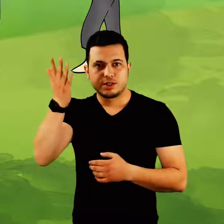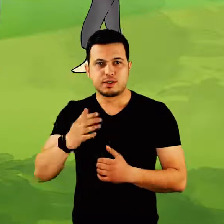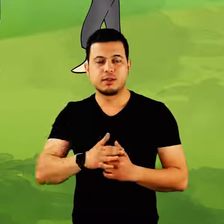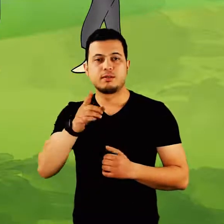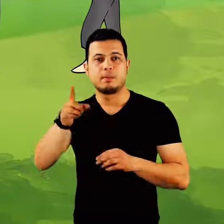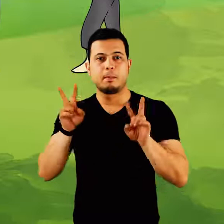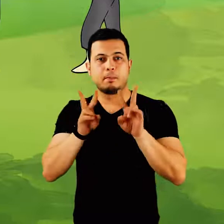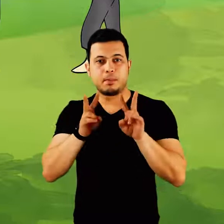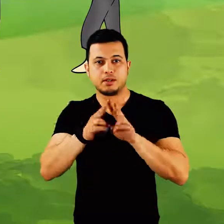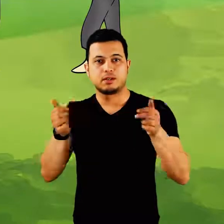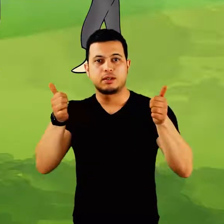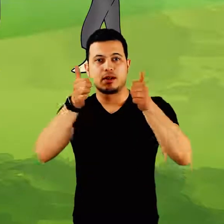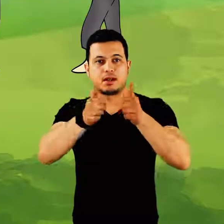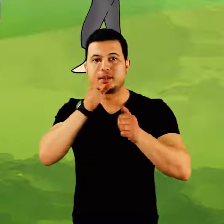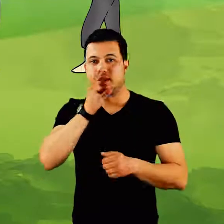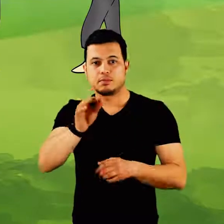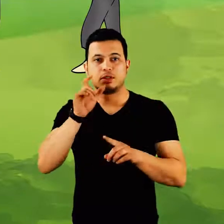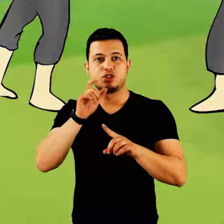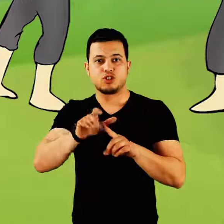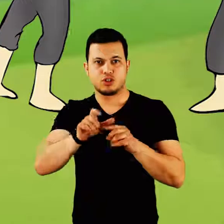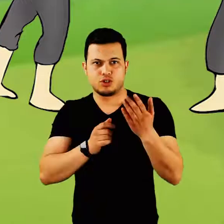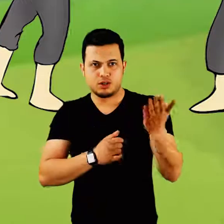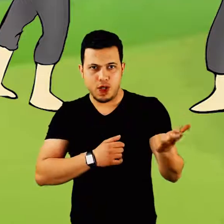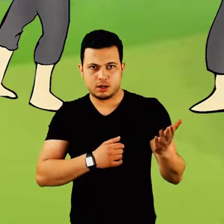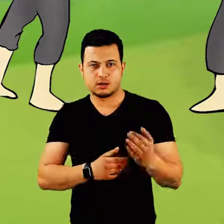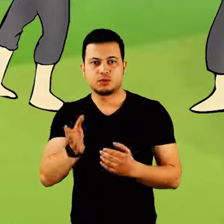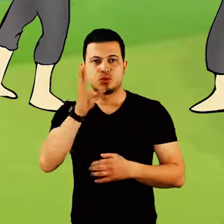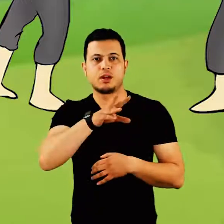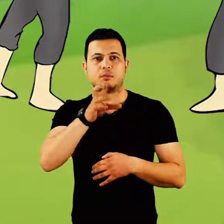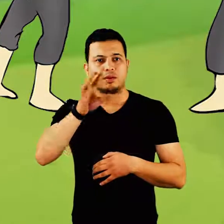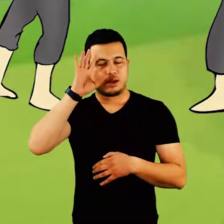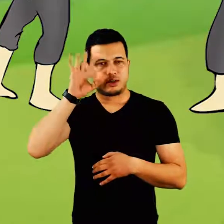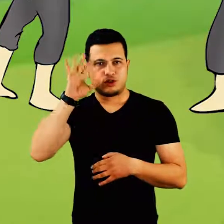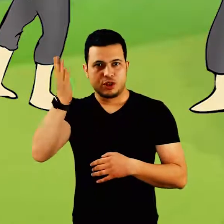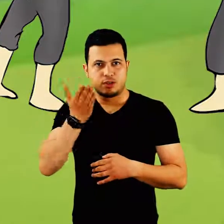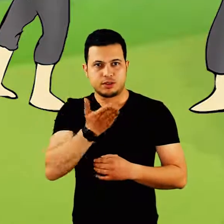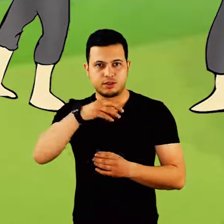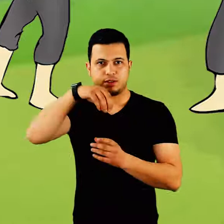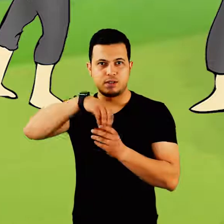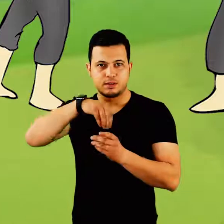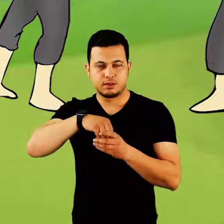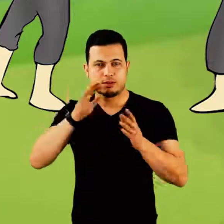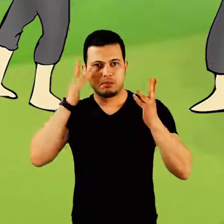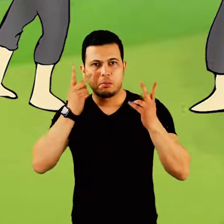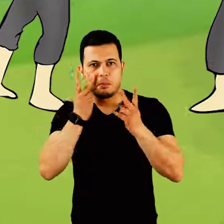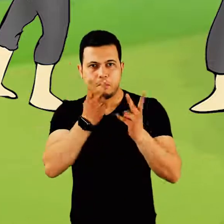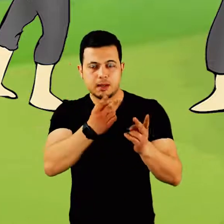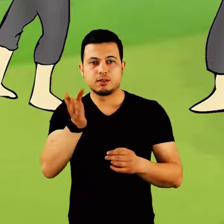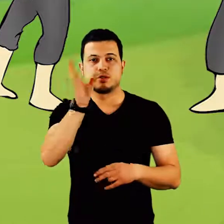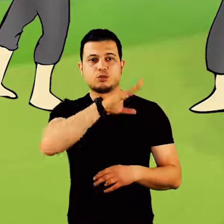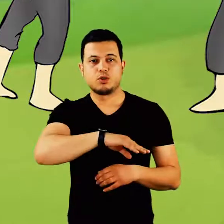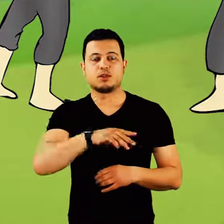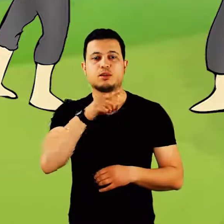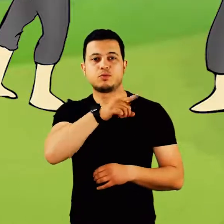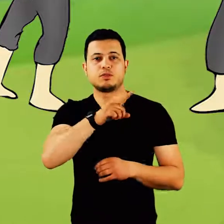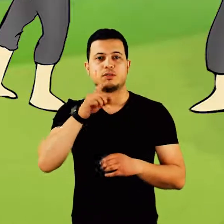Mehmet'in karşısındaki güreşçi Çınar değil mi? Pınar şaşkınlık içindeydi. O sırada Çınar